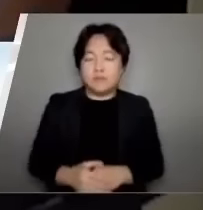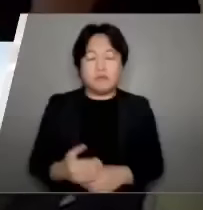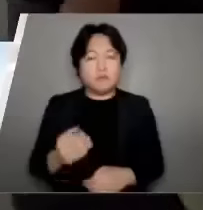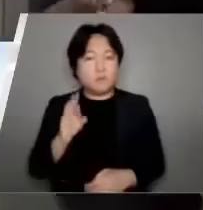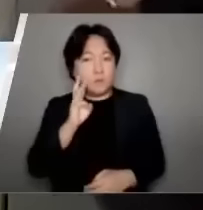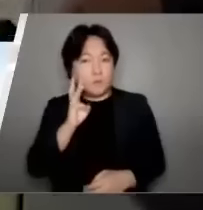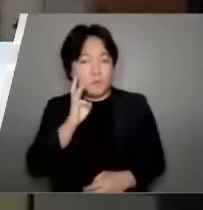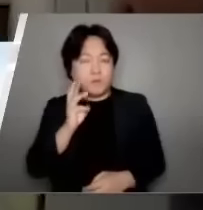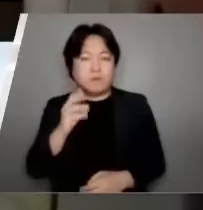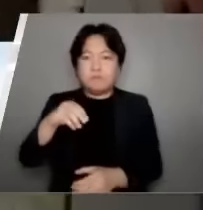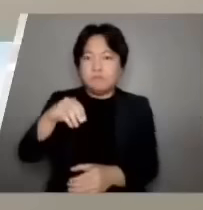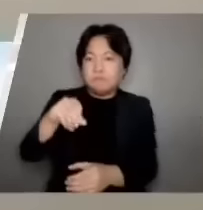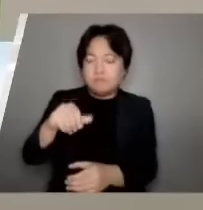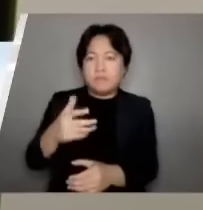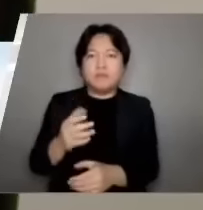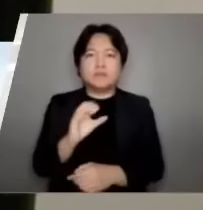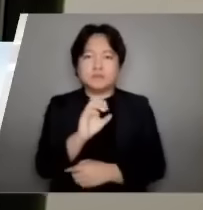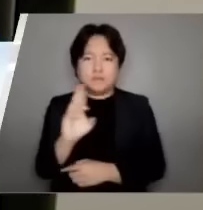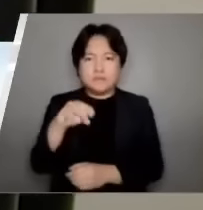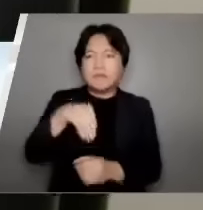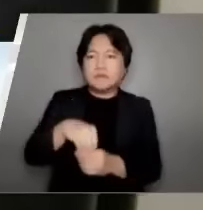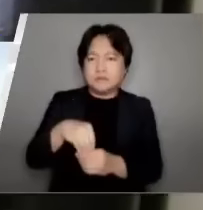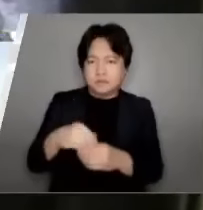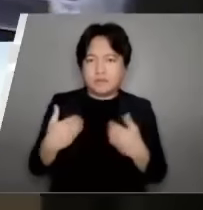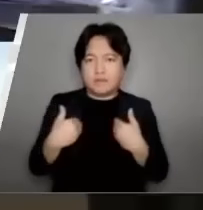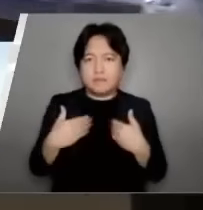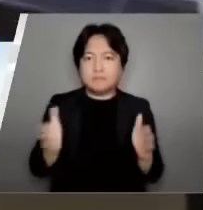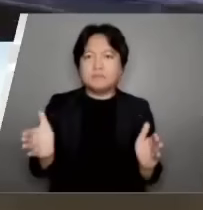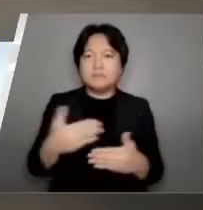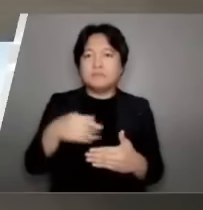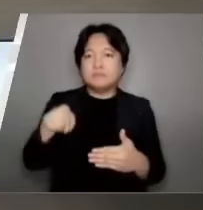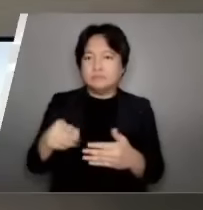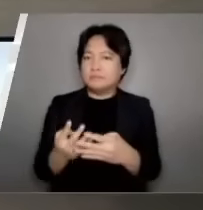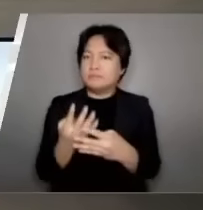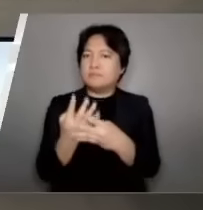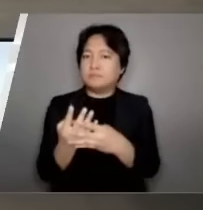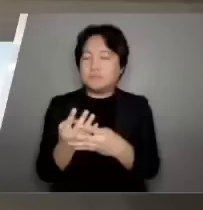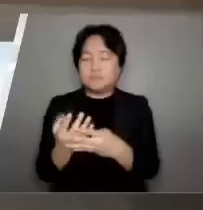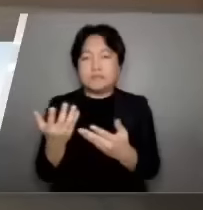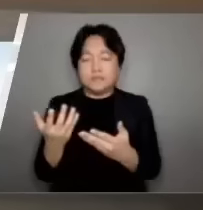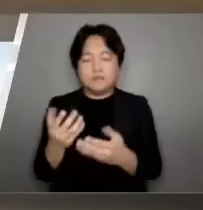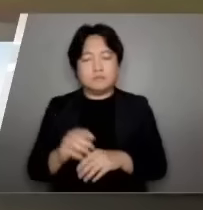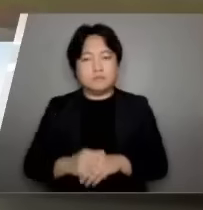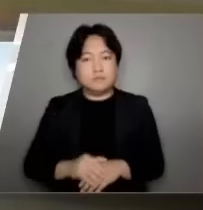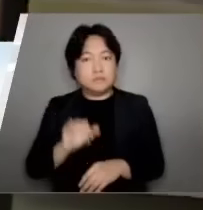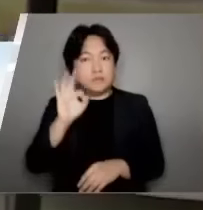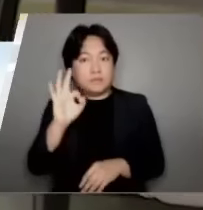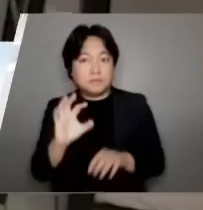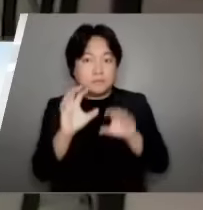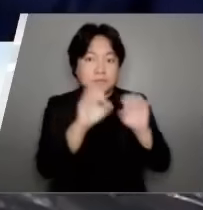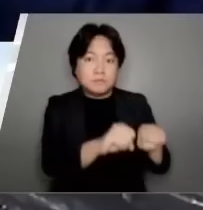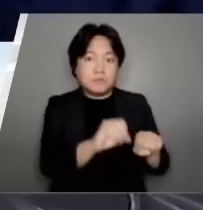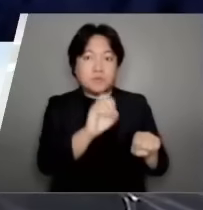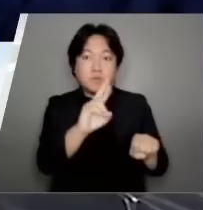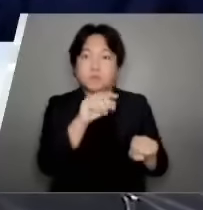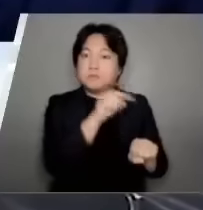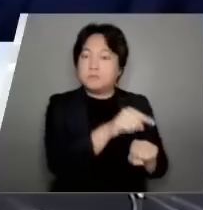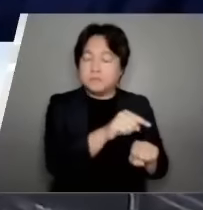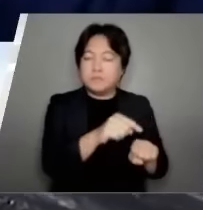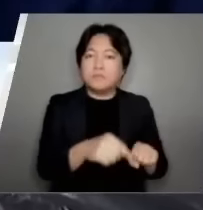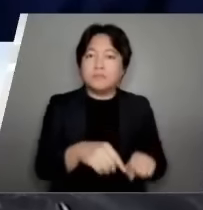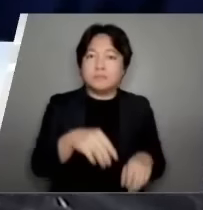ang magiging detention room ni suspended Banban Mayor Alice Guo. Oras na mahuli o sumuko siya sa Senado. Wala